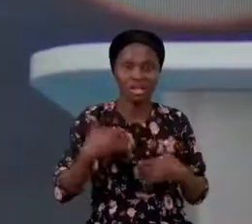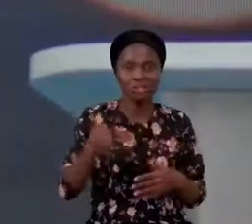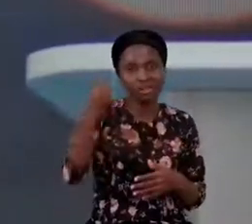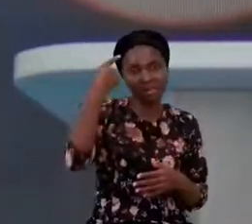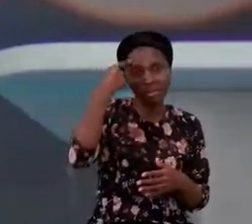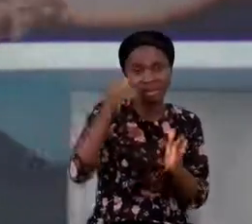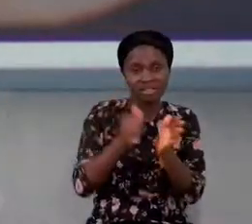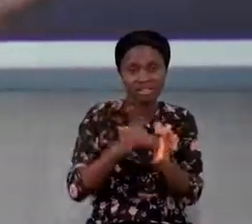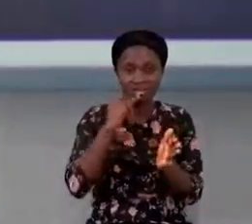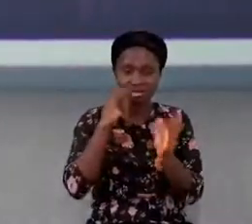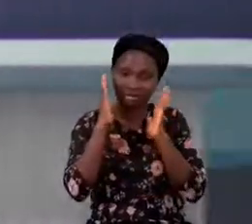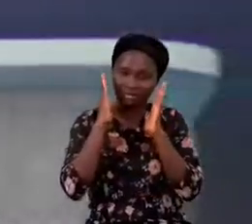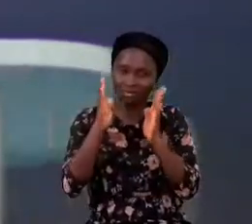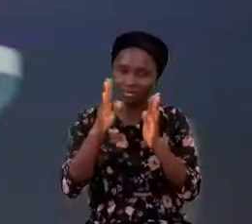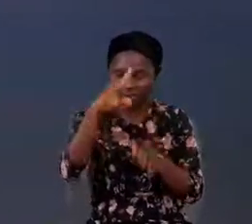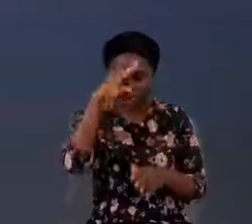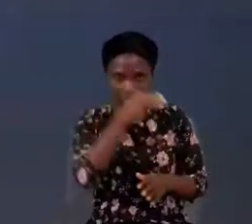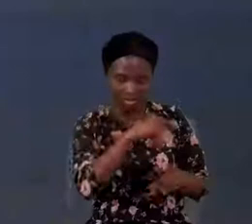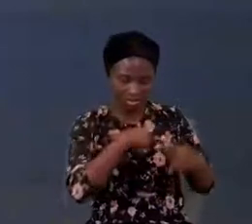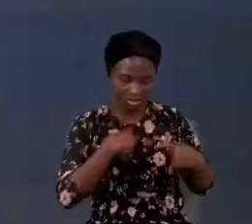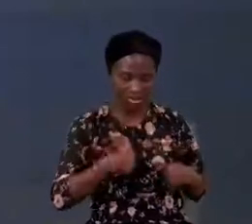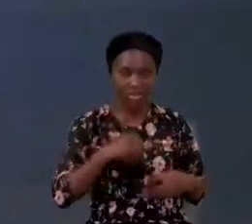réalité, nos cœurs,